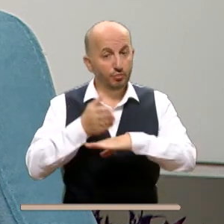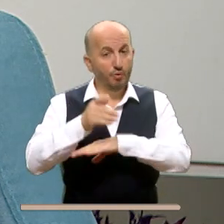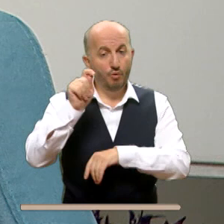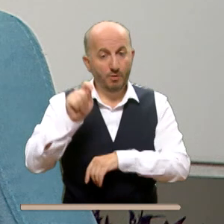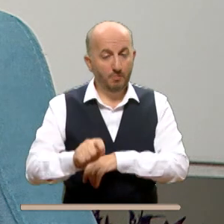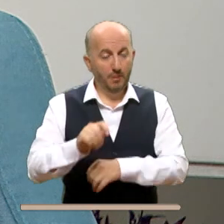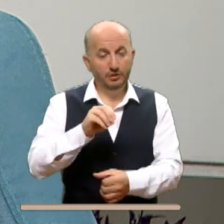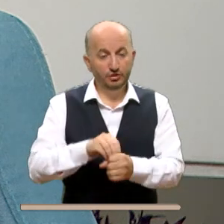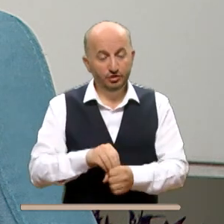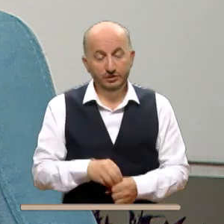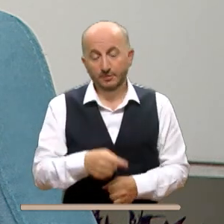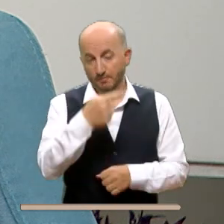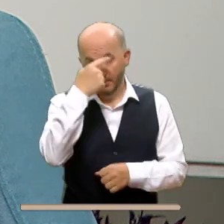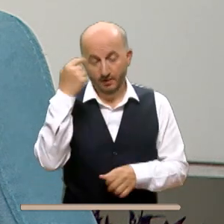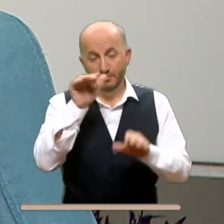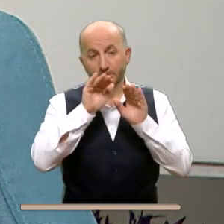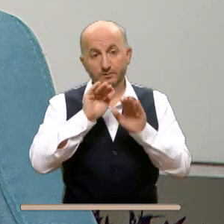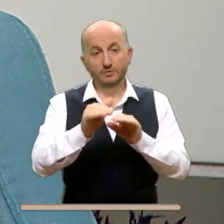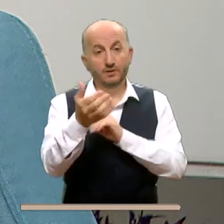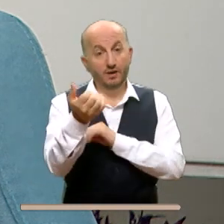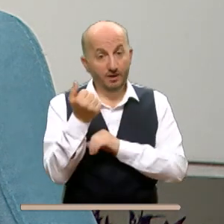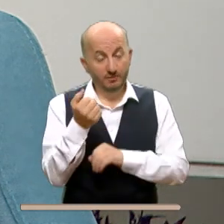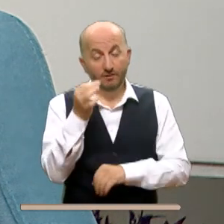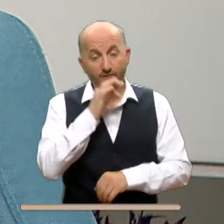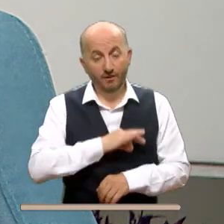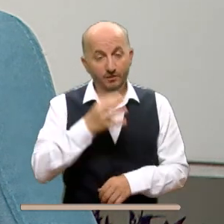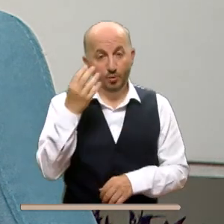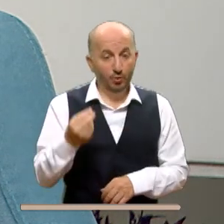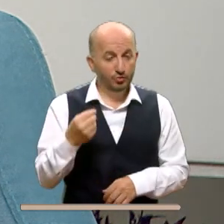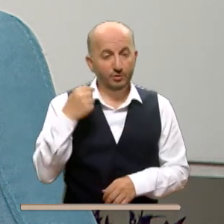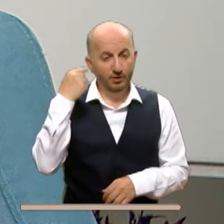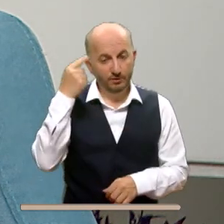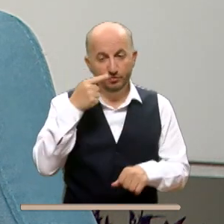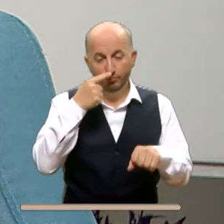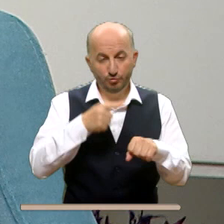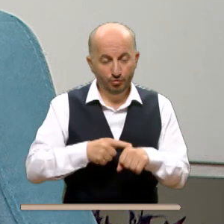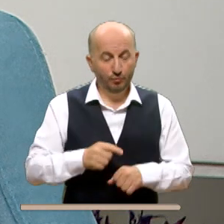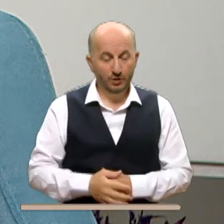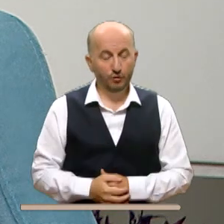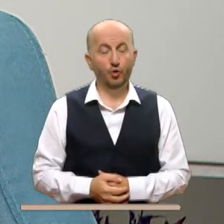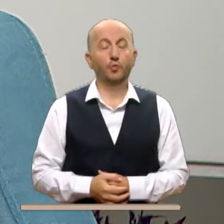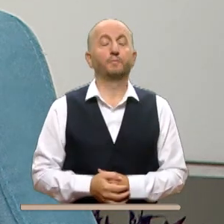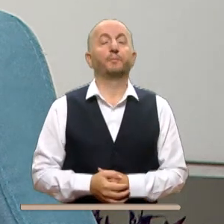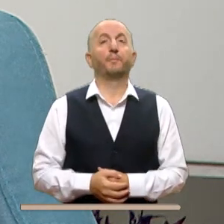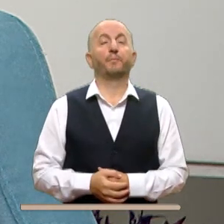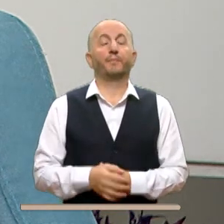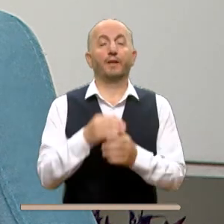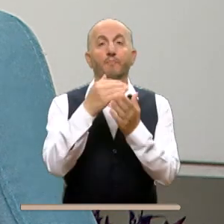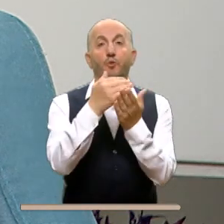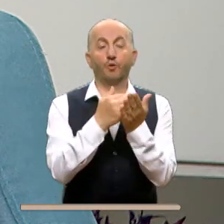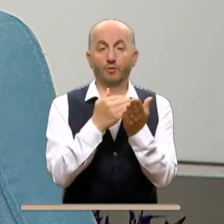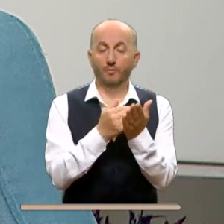için belli bir destek almalarının faydalı olacağına inanıyorum açıkçası. Program